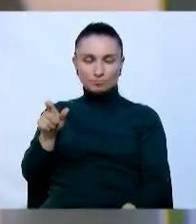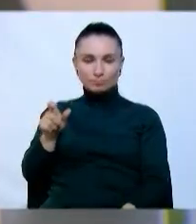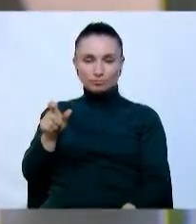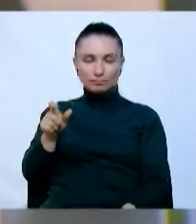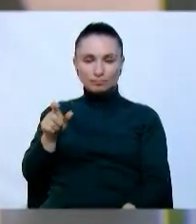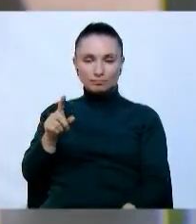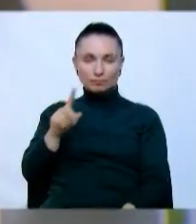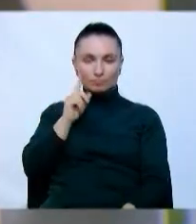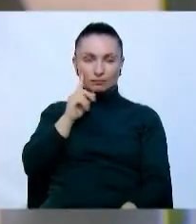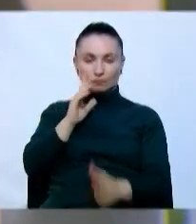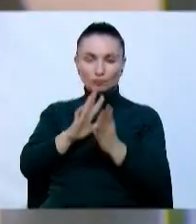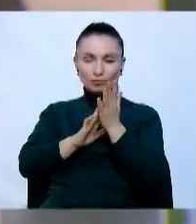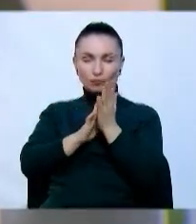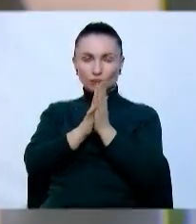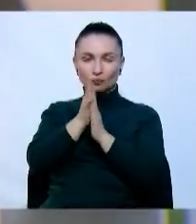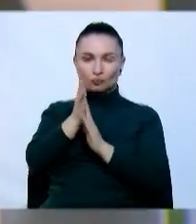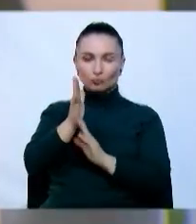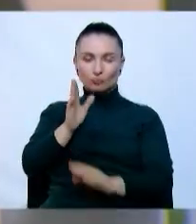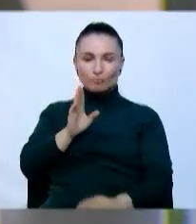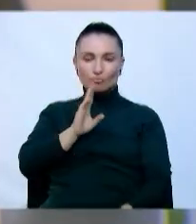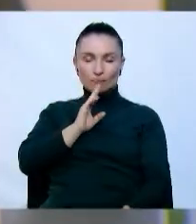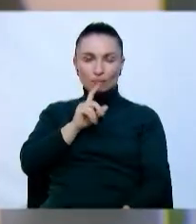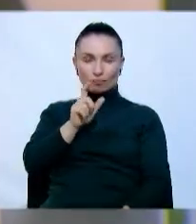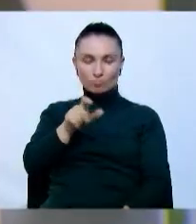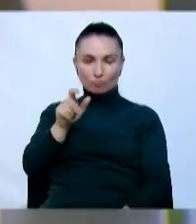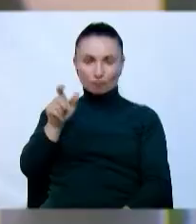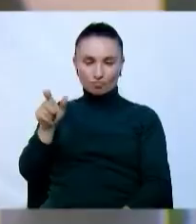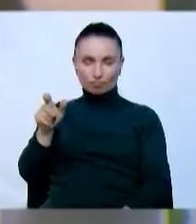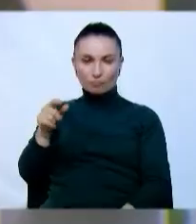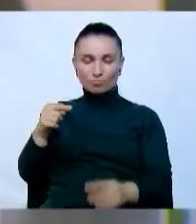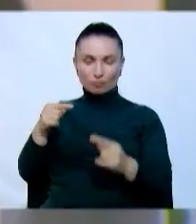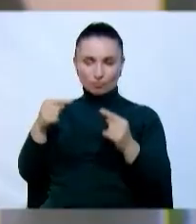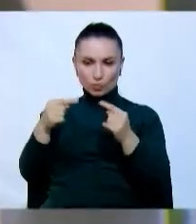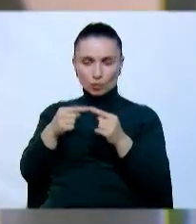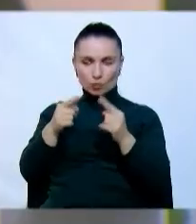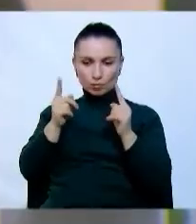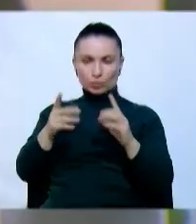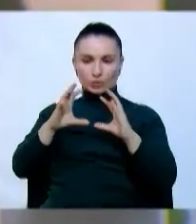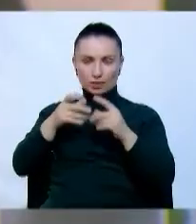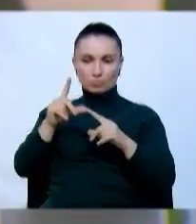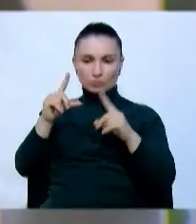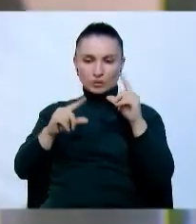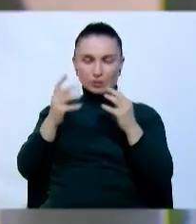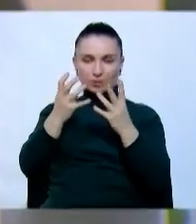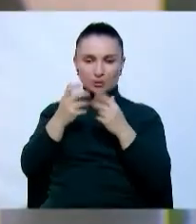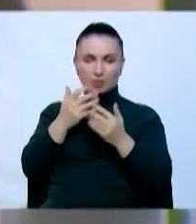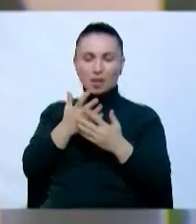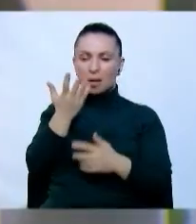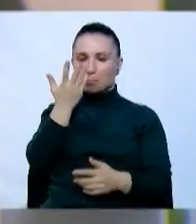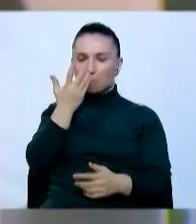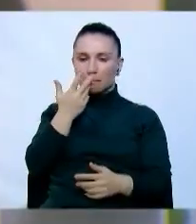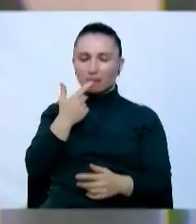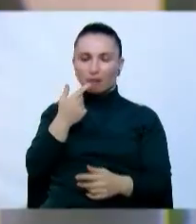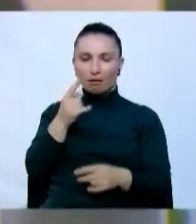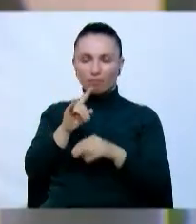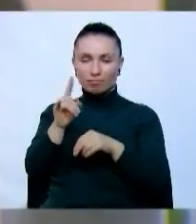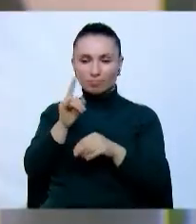და მოზარდი გოგონები, სხვათა შორის ამას ადასტურებს საერთაშორისო სტატისტიკა, იყენებენ ეგრეთ წოდებულ ფერად